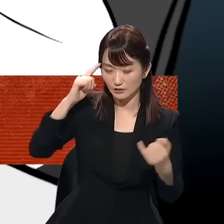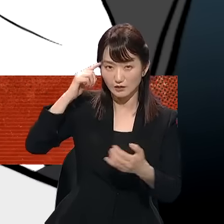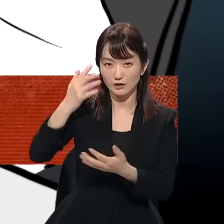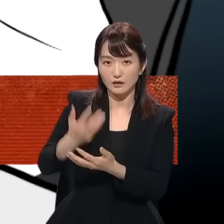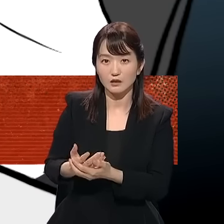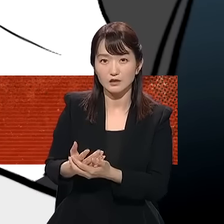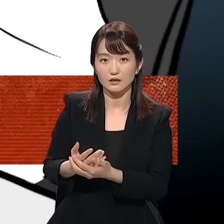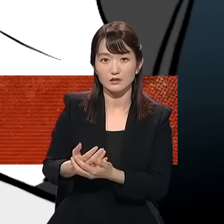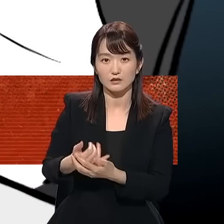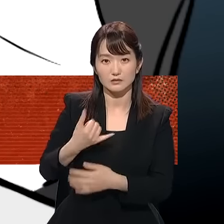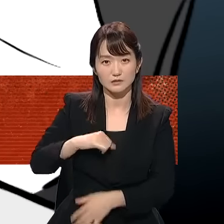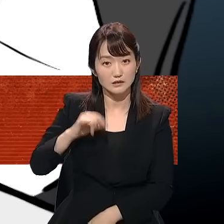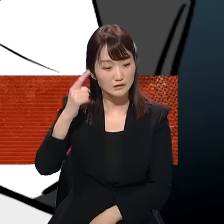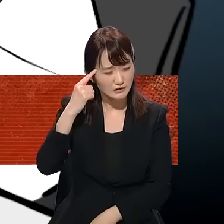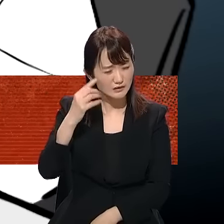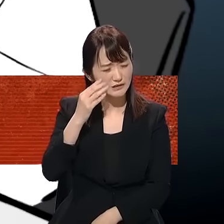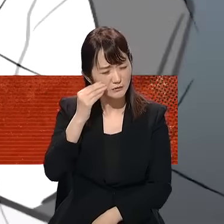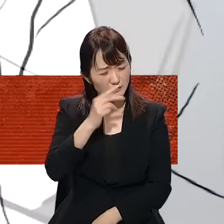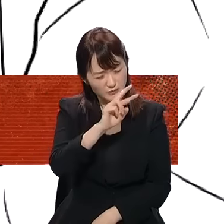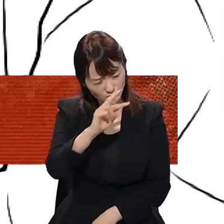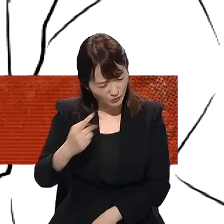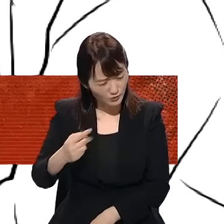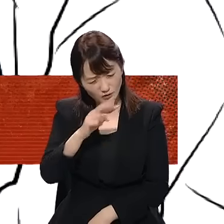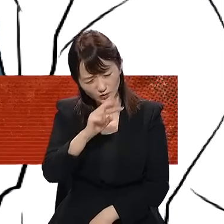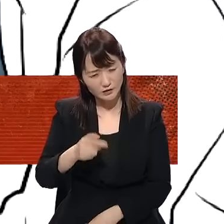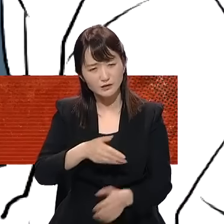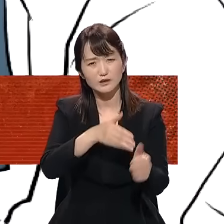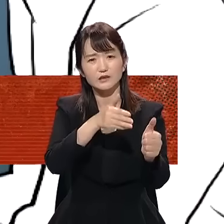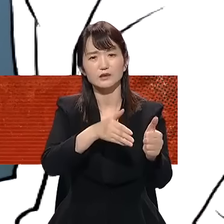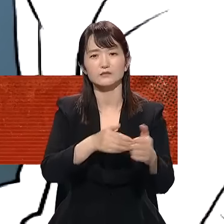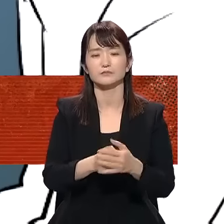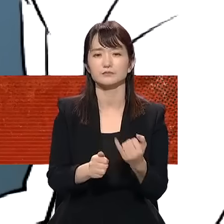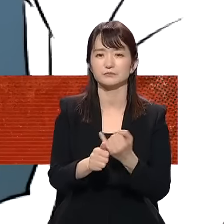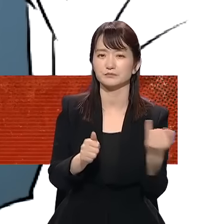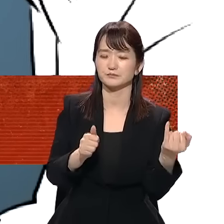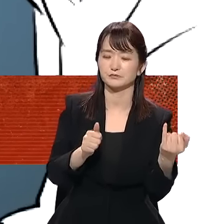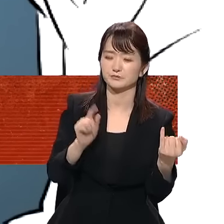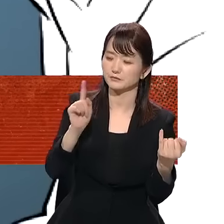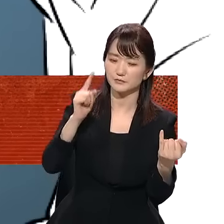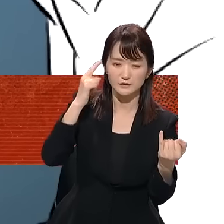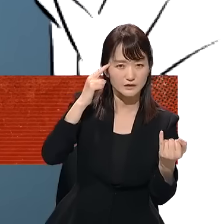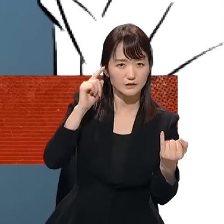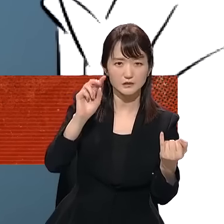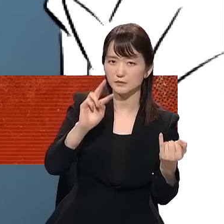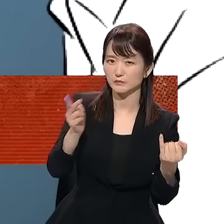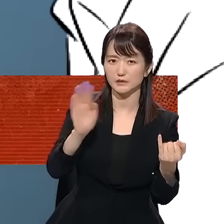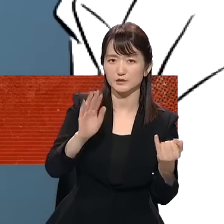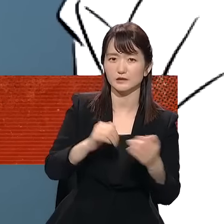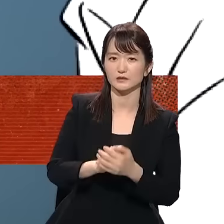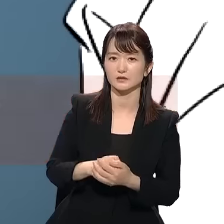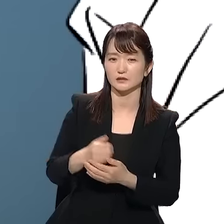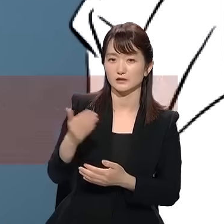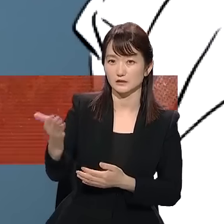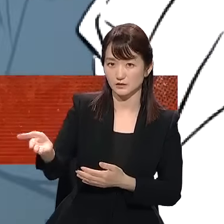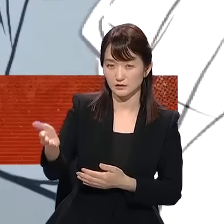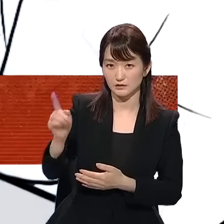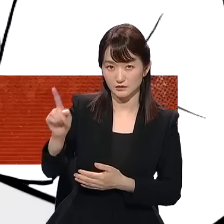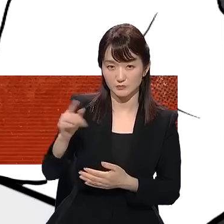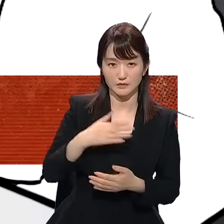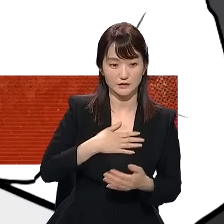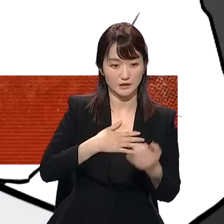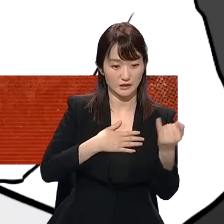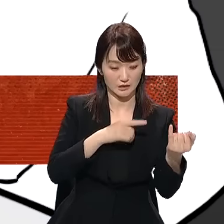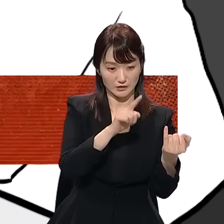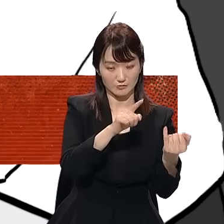생각해서 제발 가정으로 돌아와 달라고 빌었다고 합니다 하지만 아내는 꿈쩍도 하지 않았고요 당신 한번 나 한번 이렇게 서로를 바람을